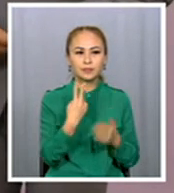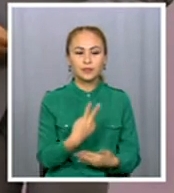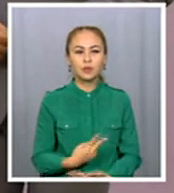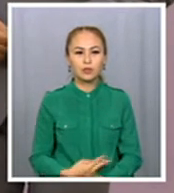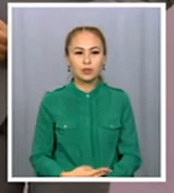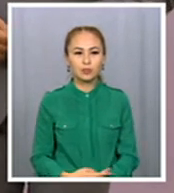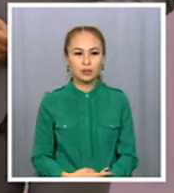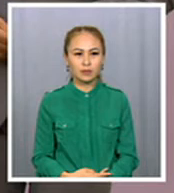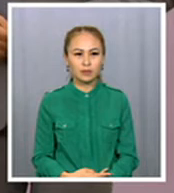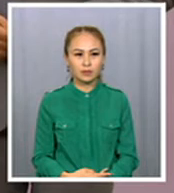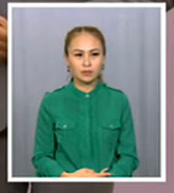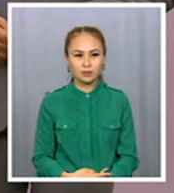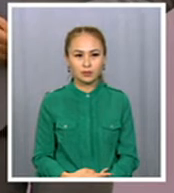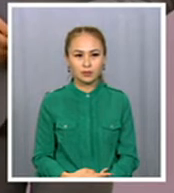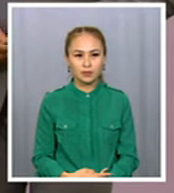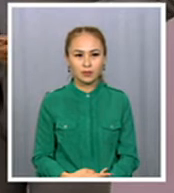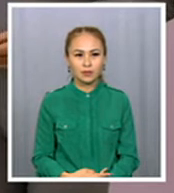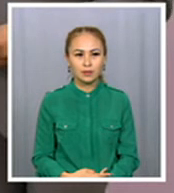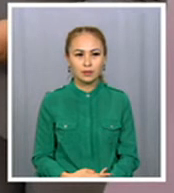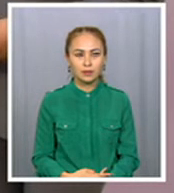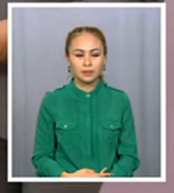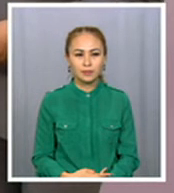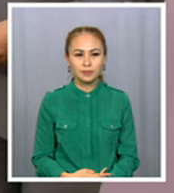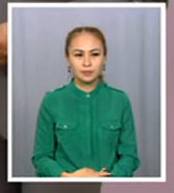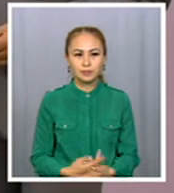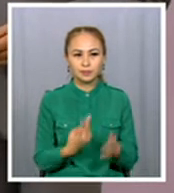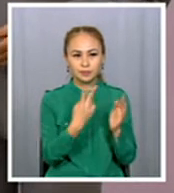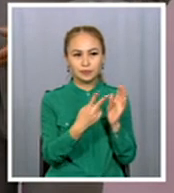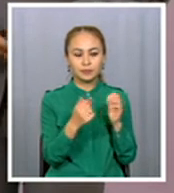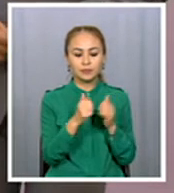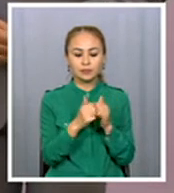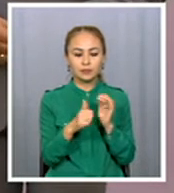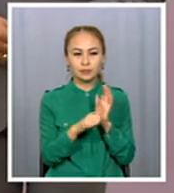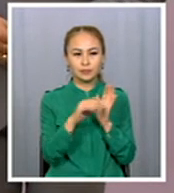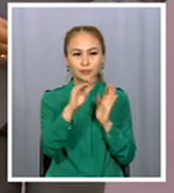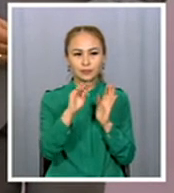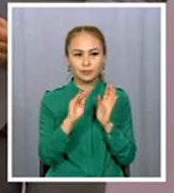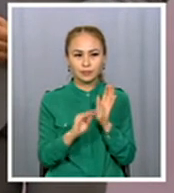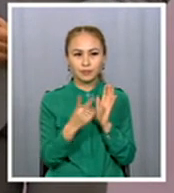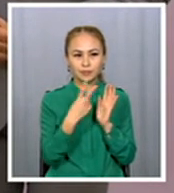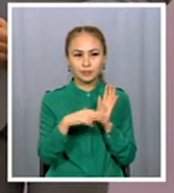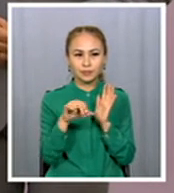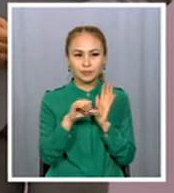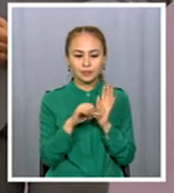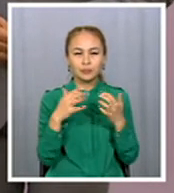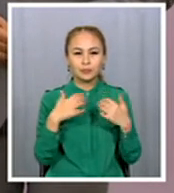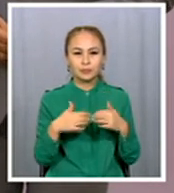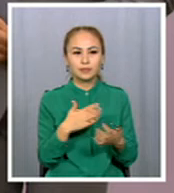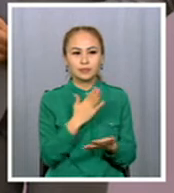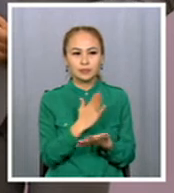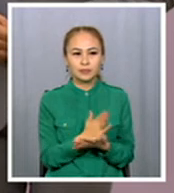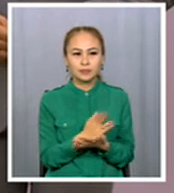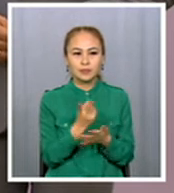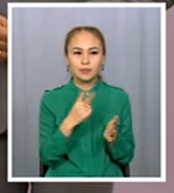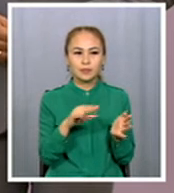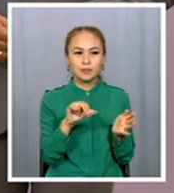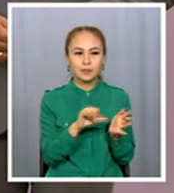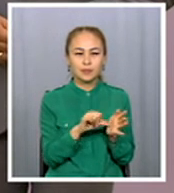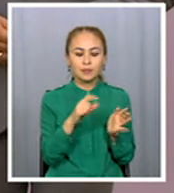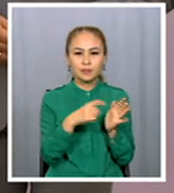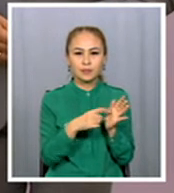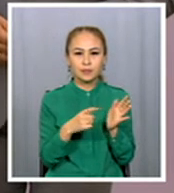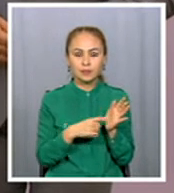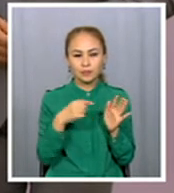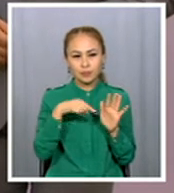болады. 2-нің жанына 6-ны түсіреміз. 26 саны пайда болды. 26 санының